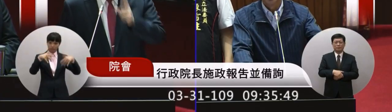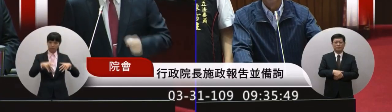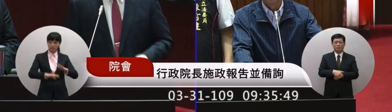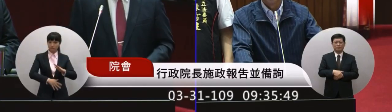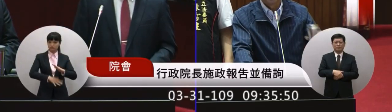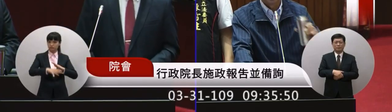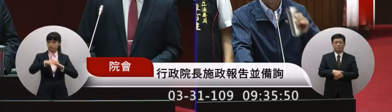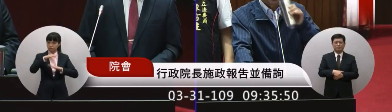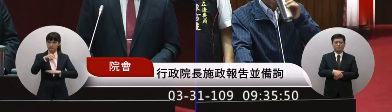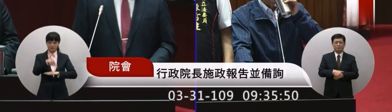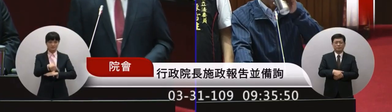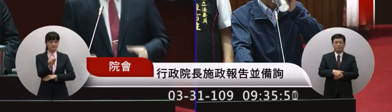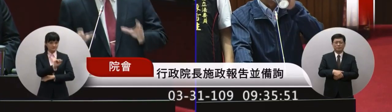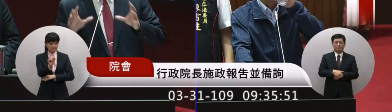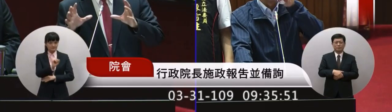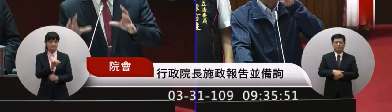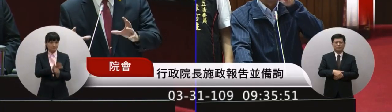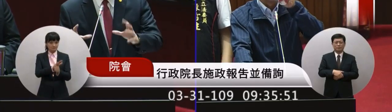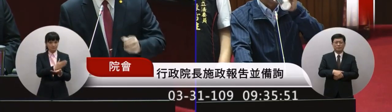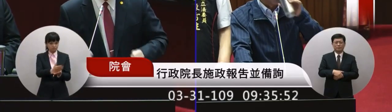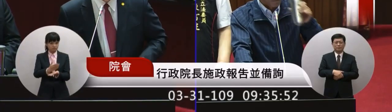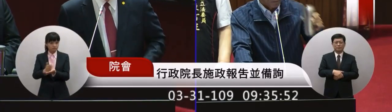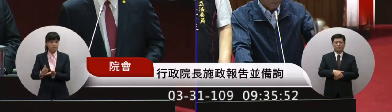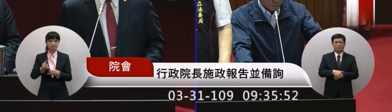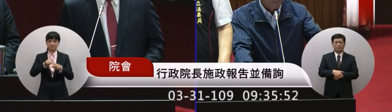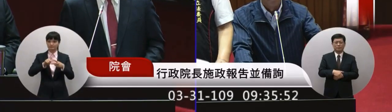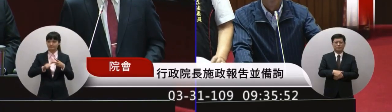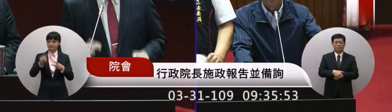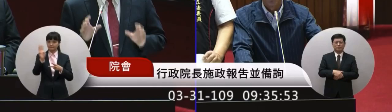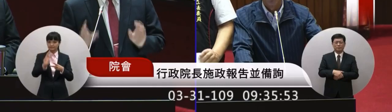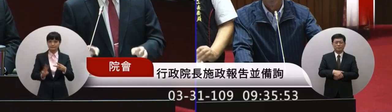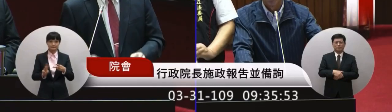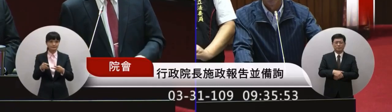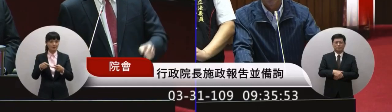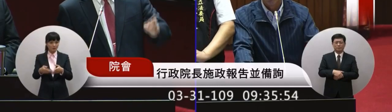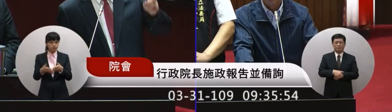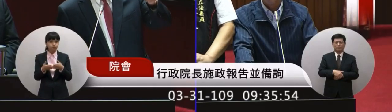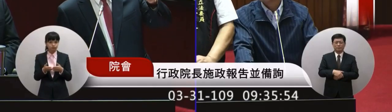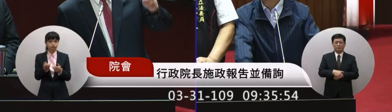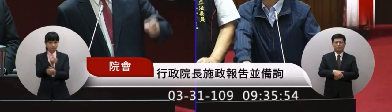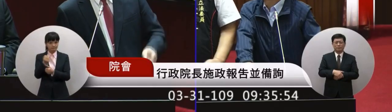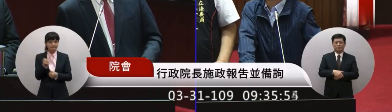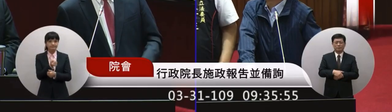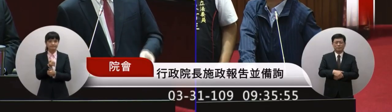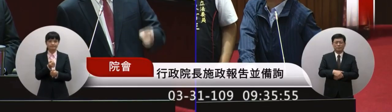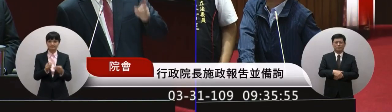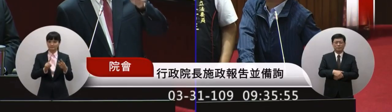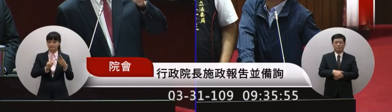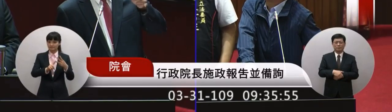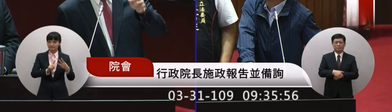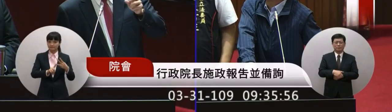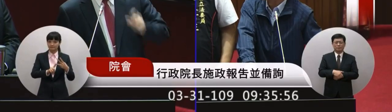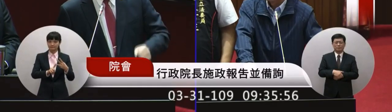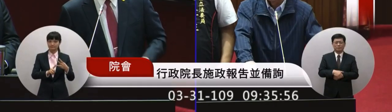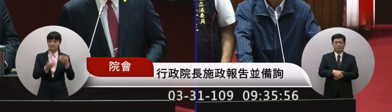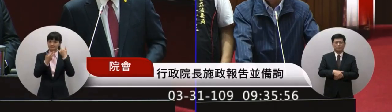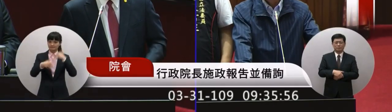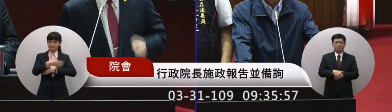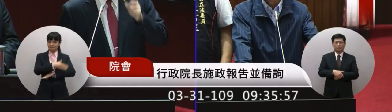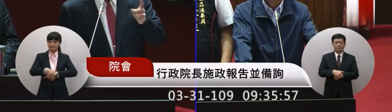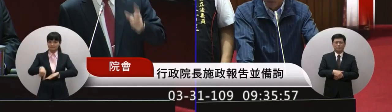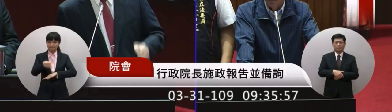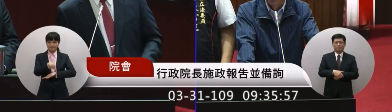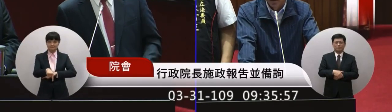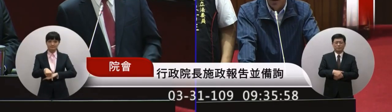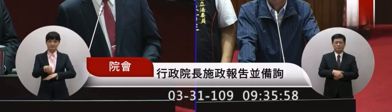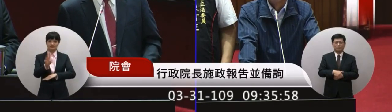一个上重要。过来就是水资源来顾好嘛。嗯、第三，即马委员咧讲的讲海岸去水泥化，